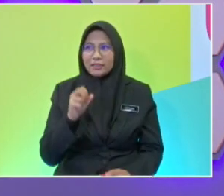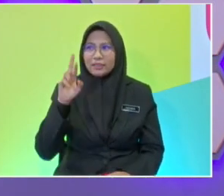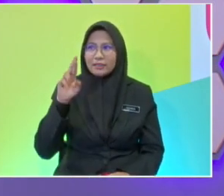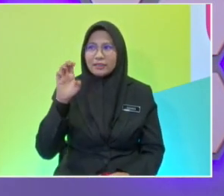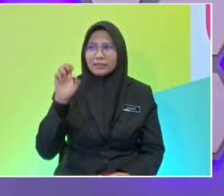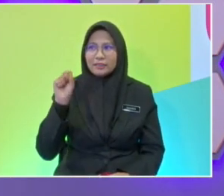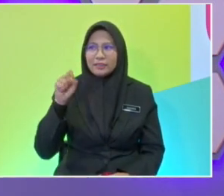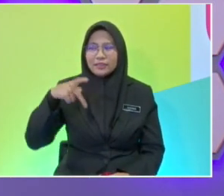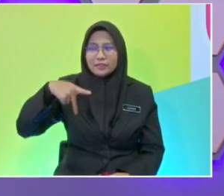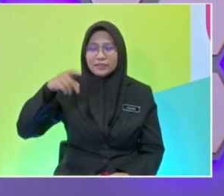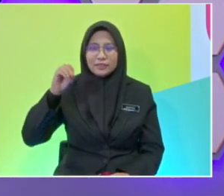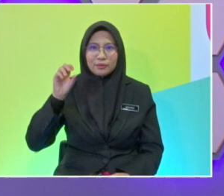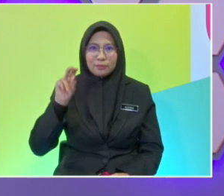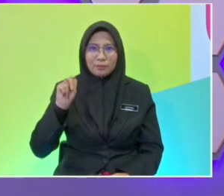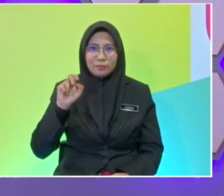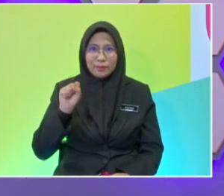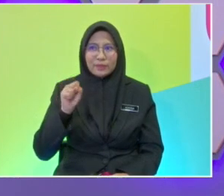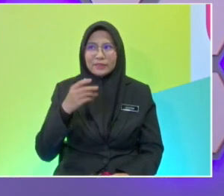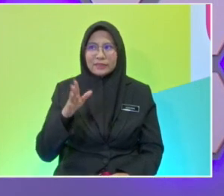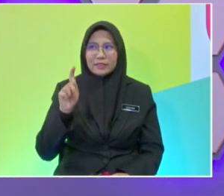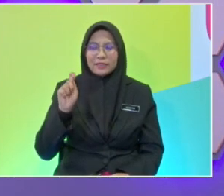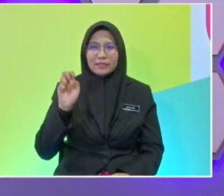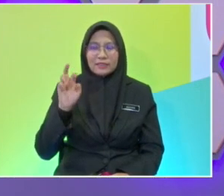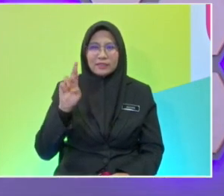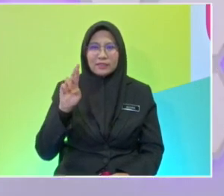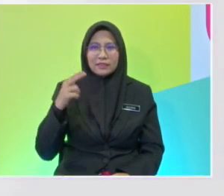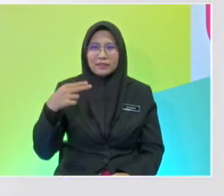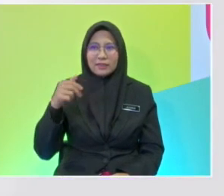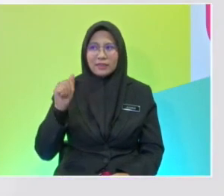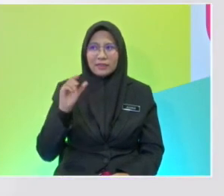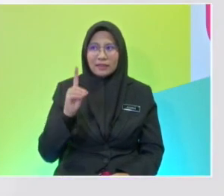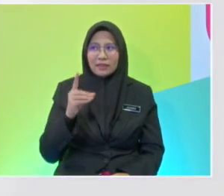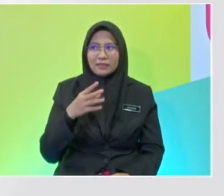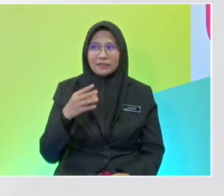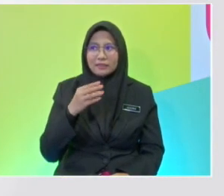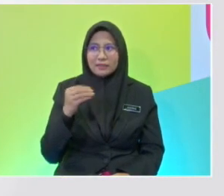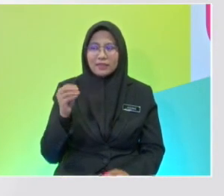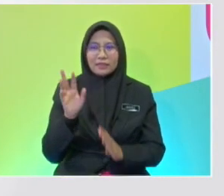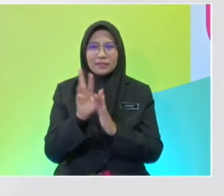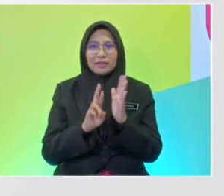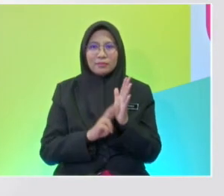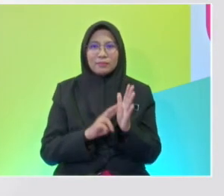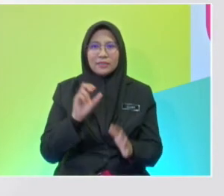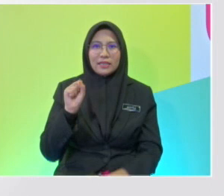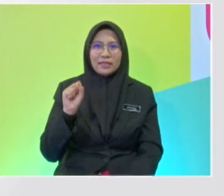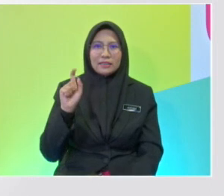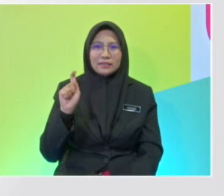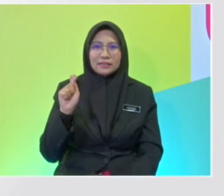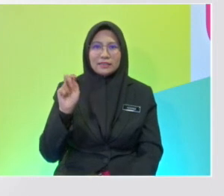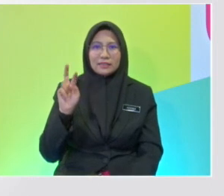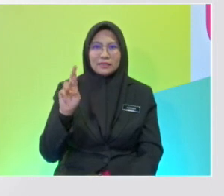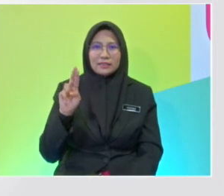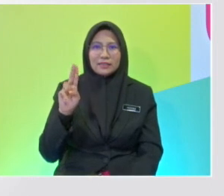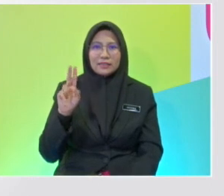ini kalau kita tengok Raja dia sehingga di studionya Oke mulai belajar tajuk grafik